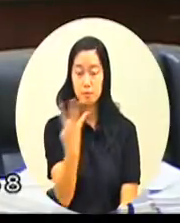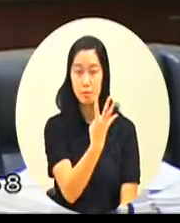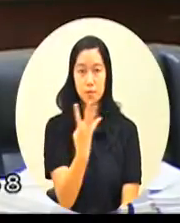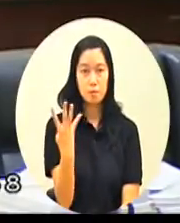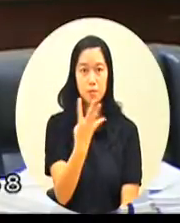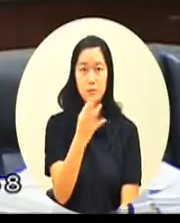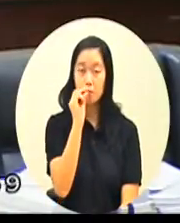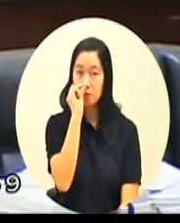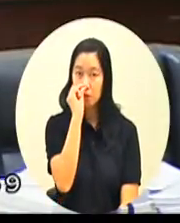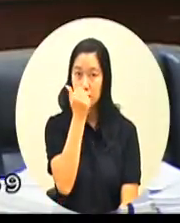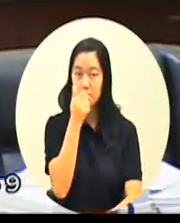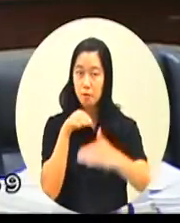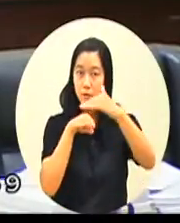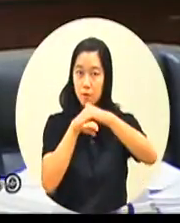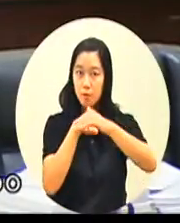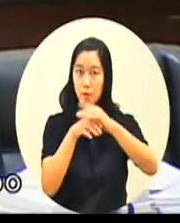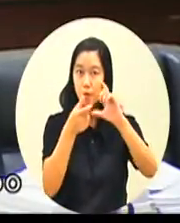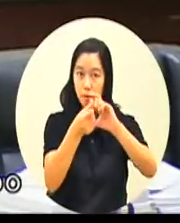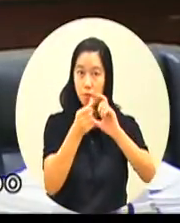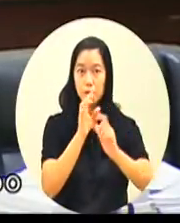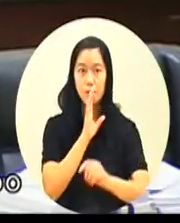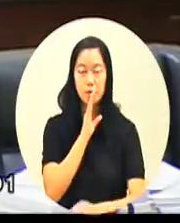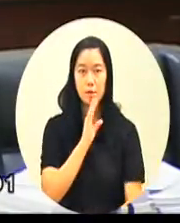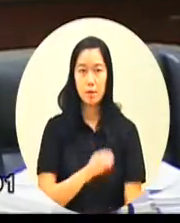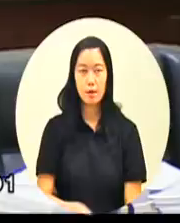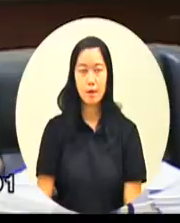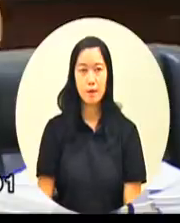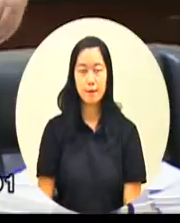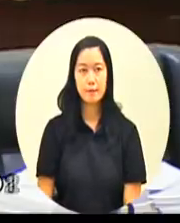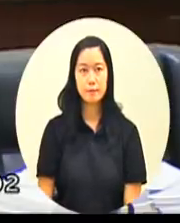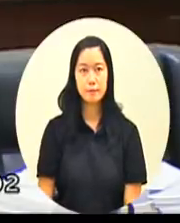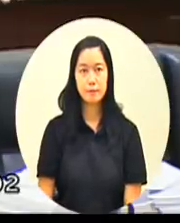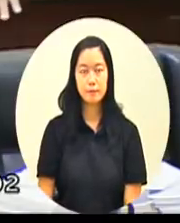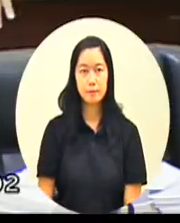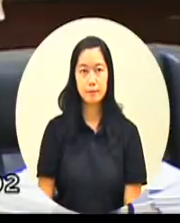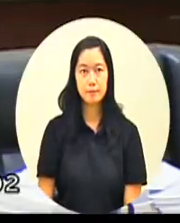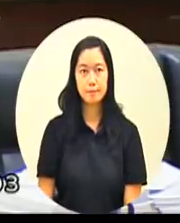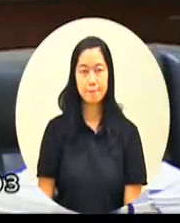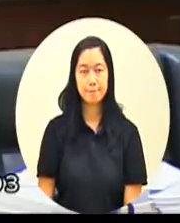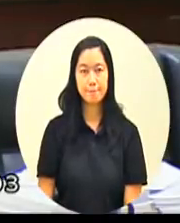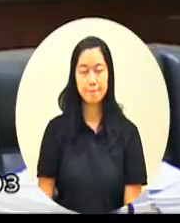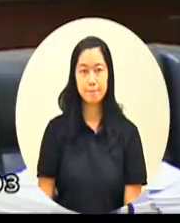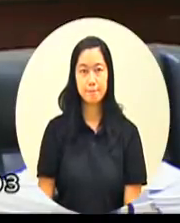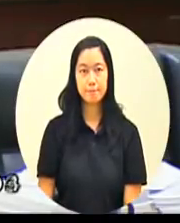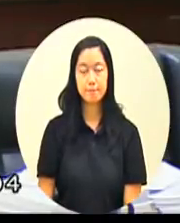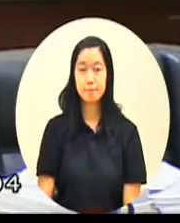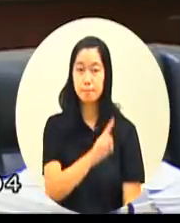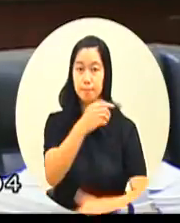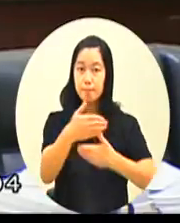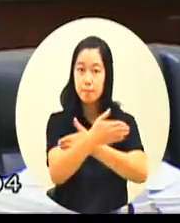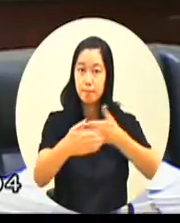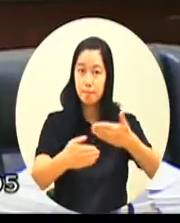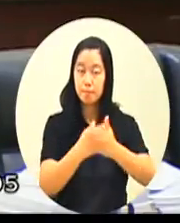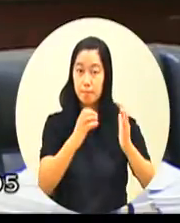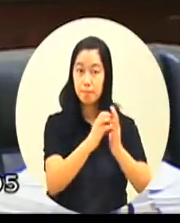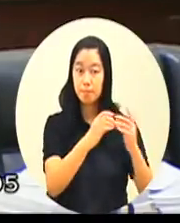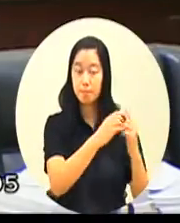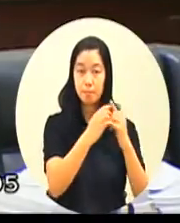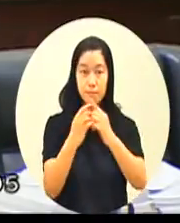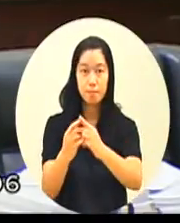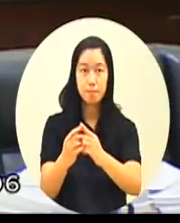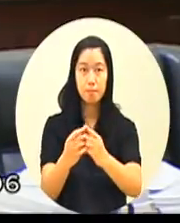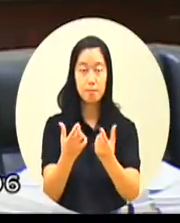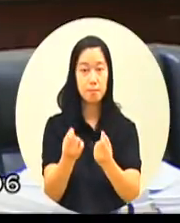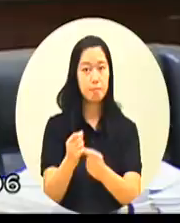特仓区，就是它都是特仓区嘛。那天我想我们交通局也安